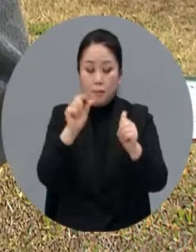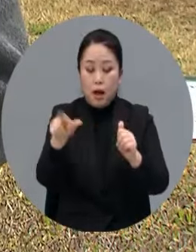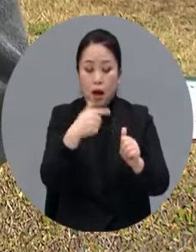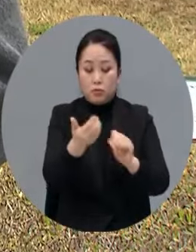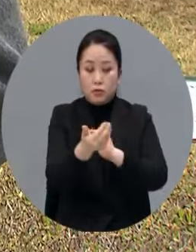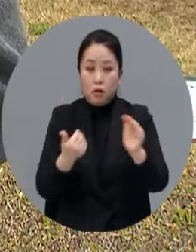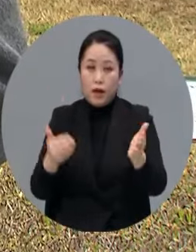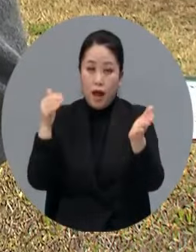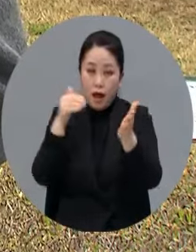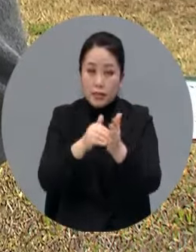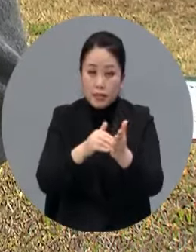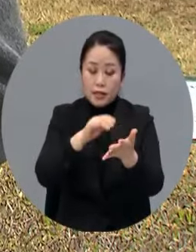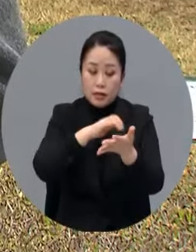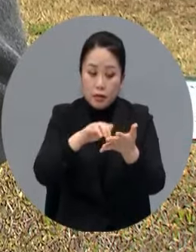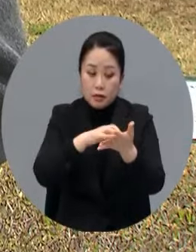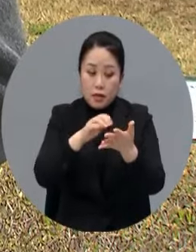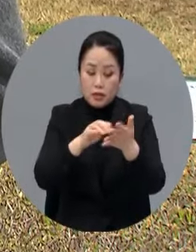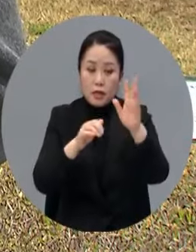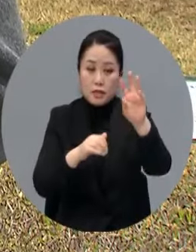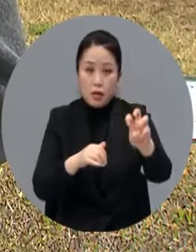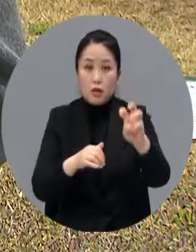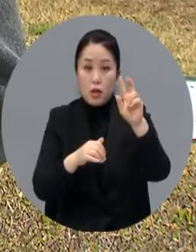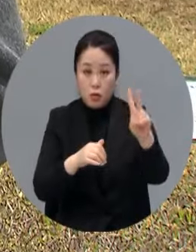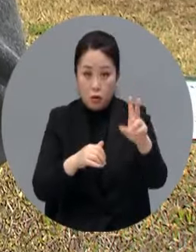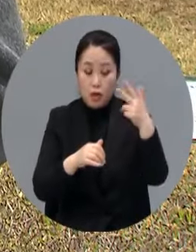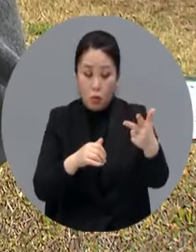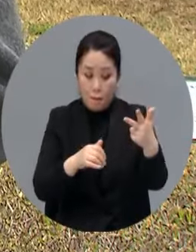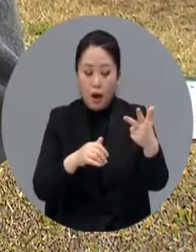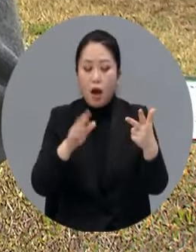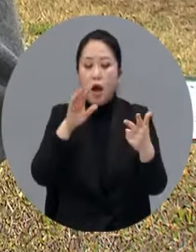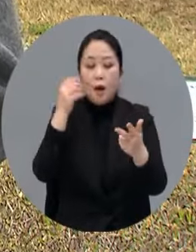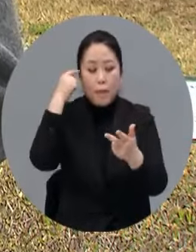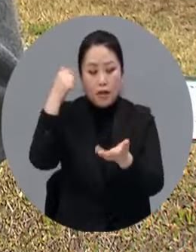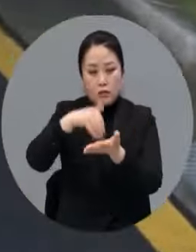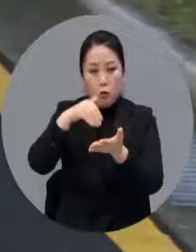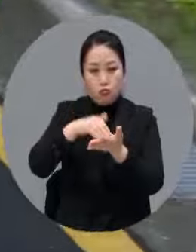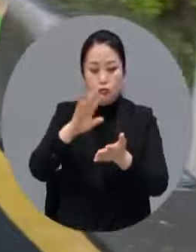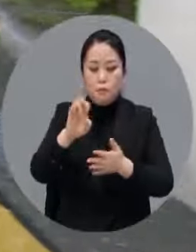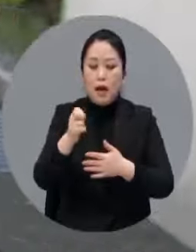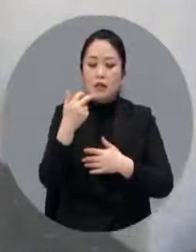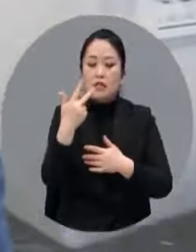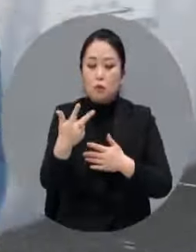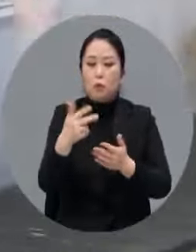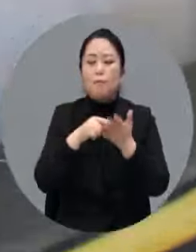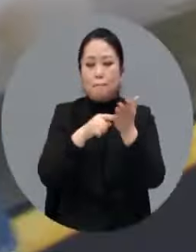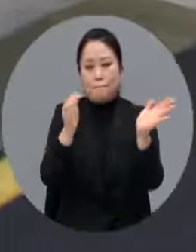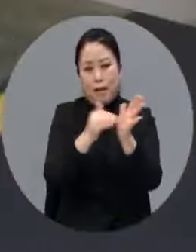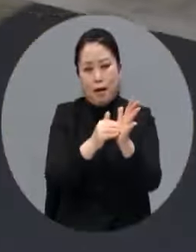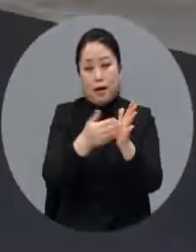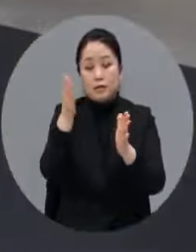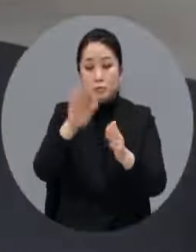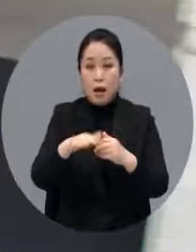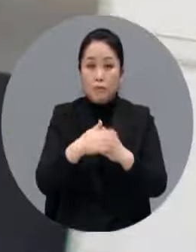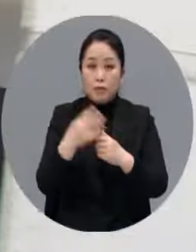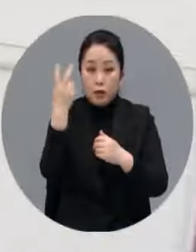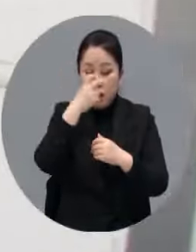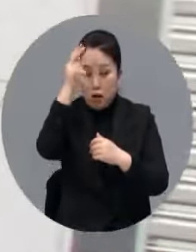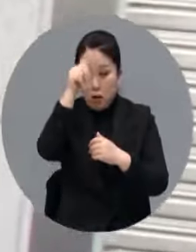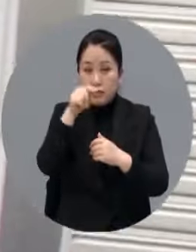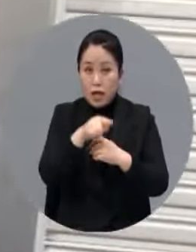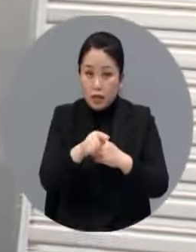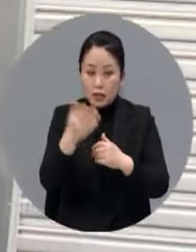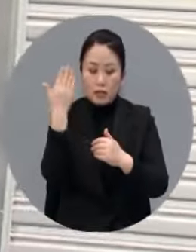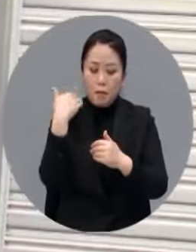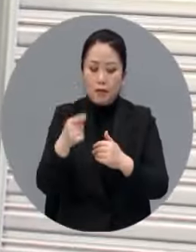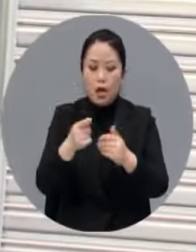전까지 37차례에 걸쳐 반성문 47건을 제출했습니다. 하지만 지난달 검찰은 구치소에서